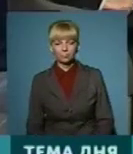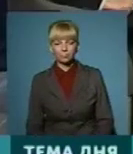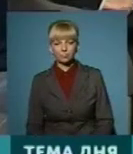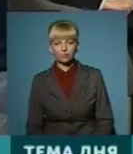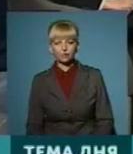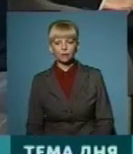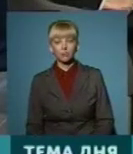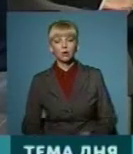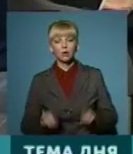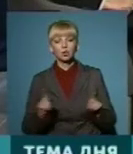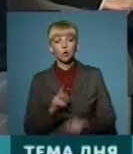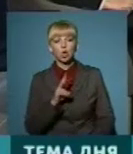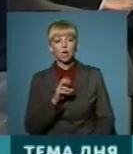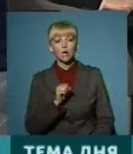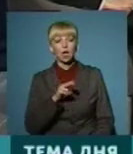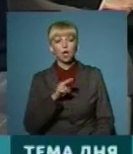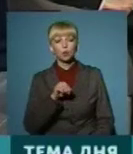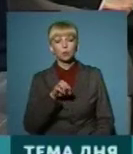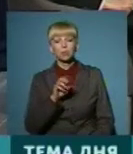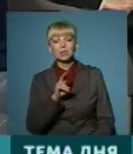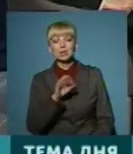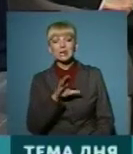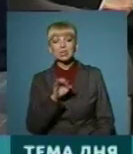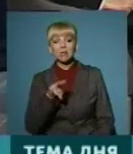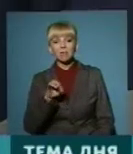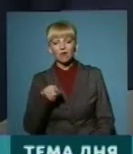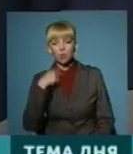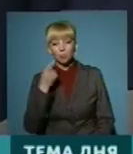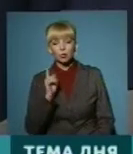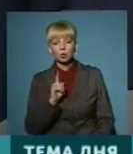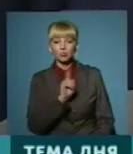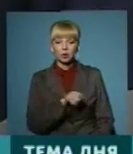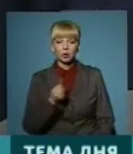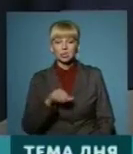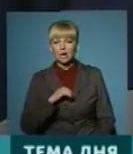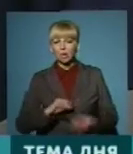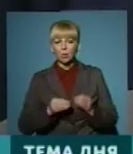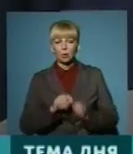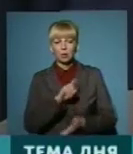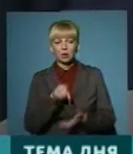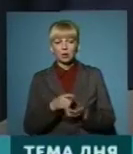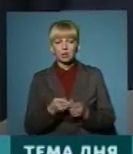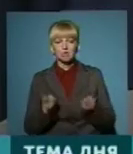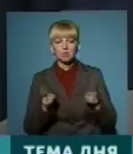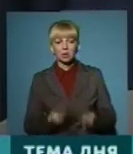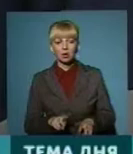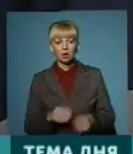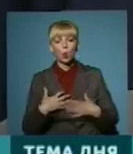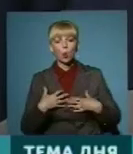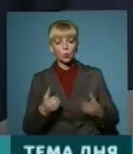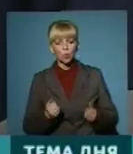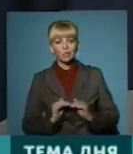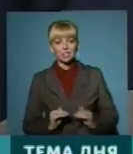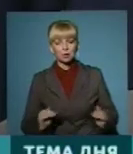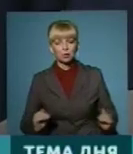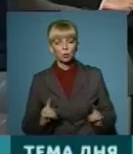Що з кадубівців, що з Киселева зазначають, що найпроблемнішим питанням це залишається от оздоровлення дітей,